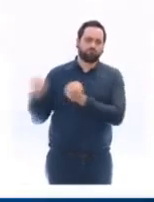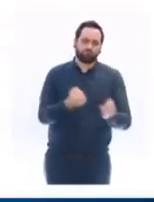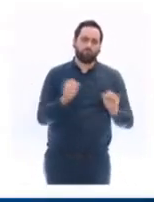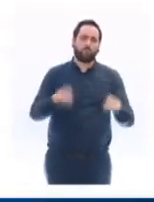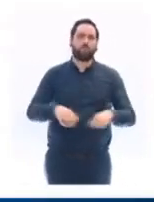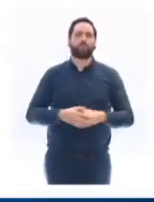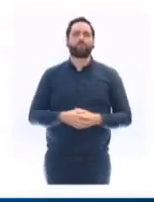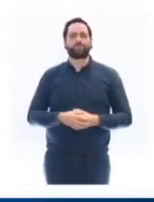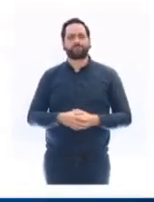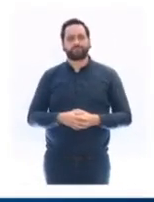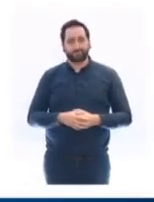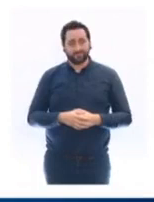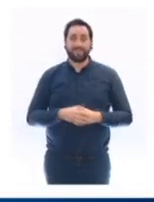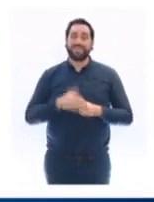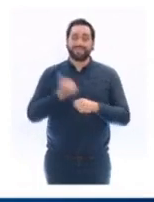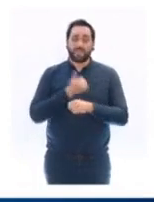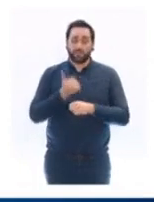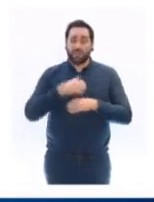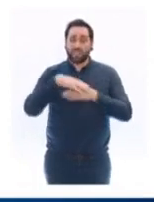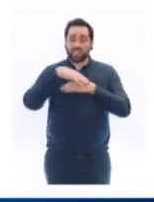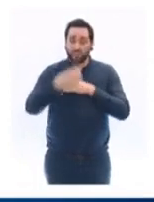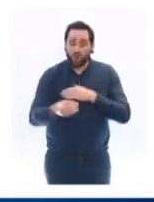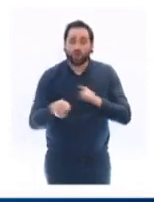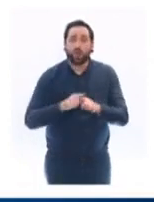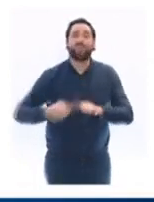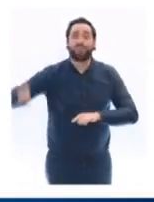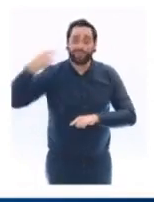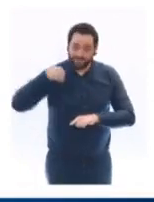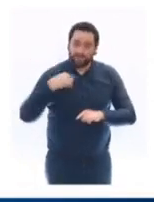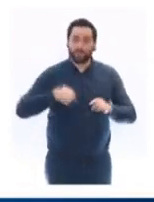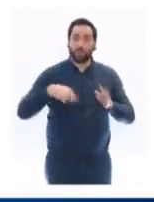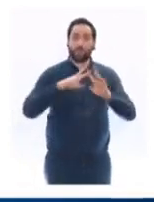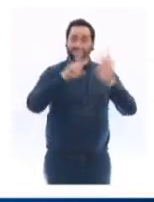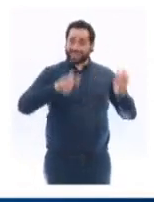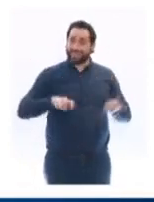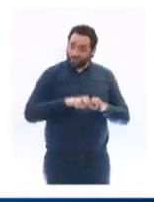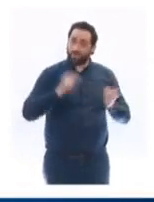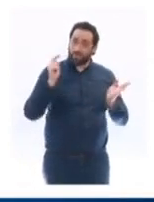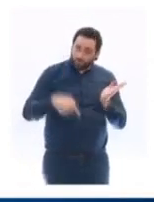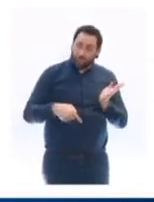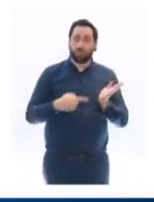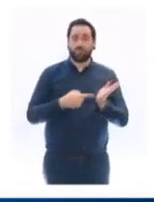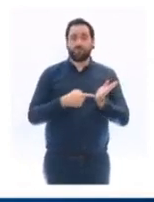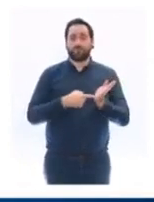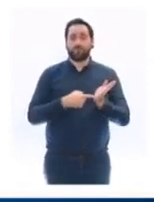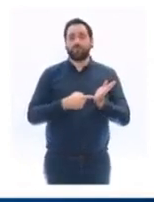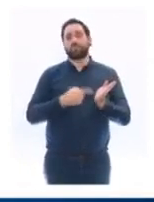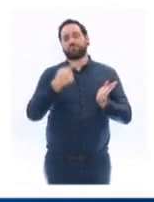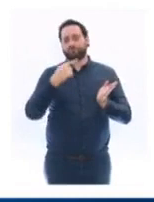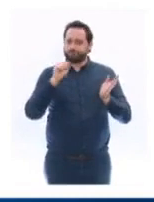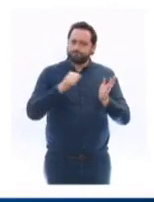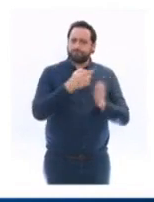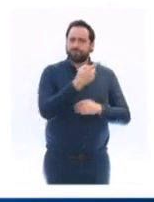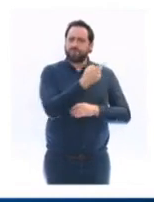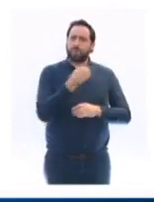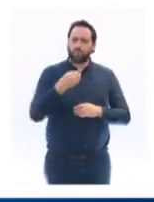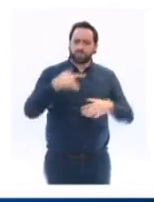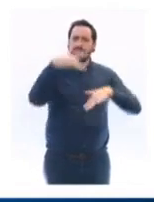comme au printemps, et vous trouverez dès à présent sur le site du gouvernement et sur l'application